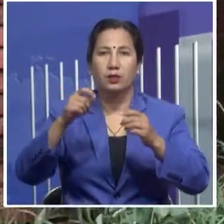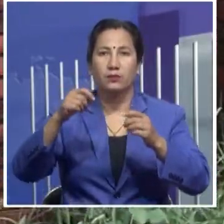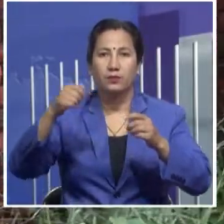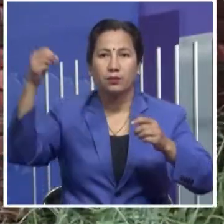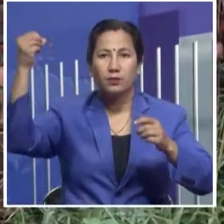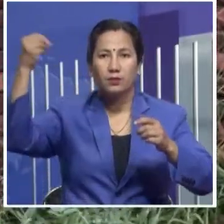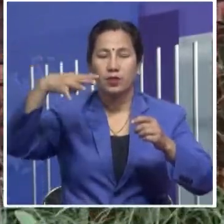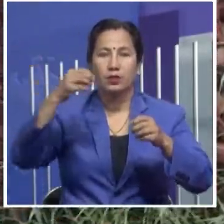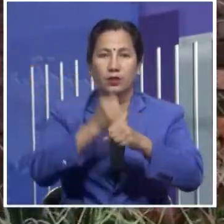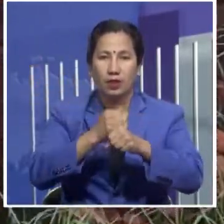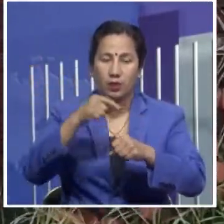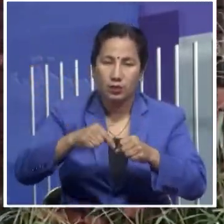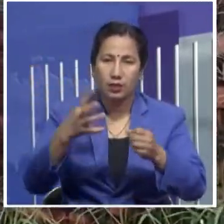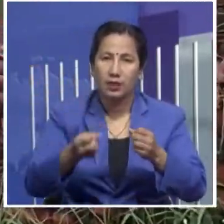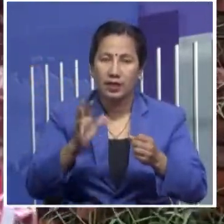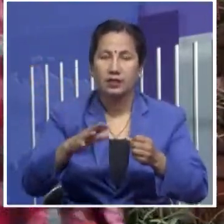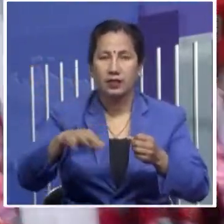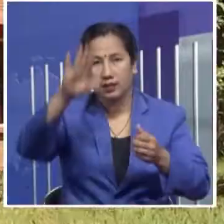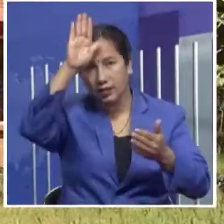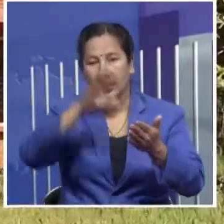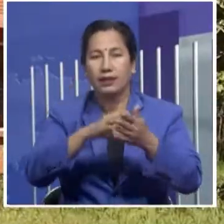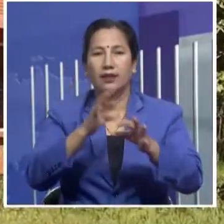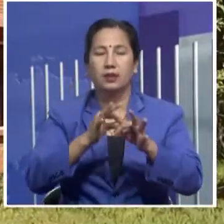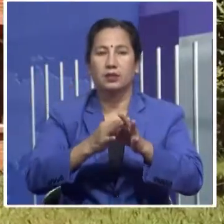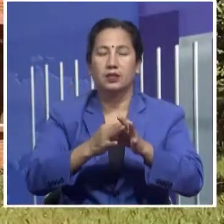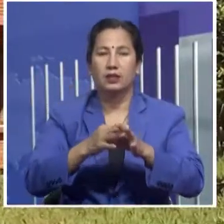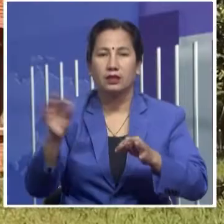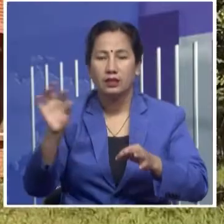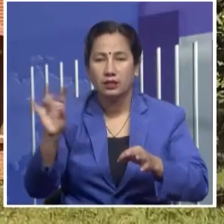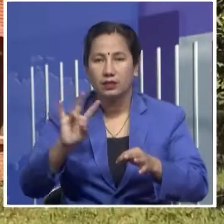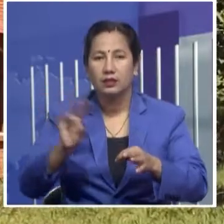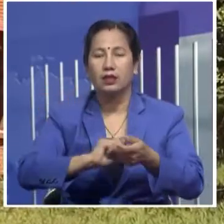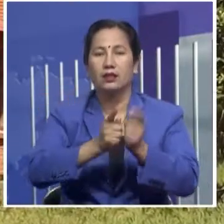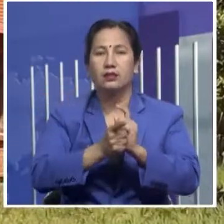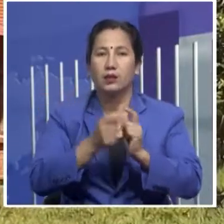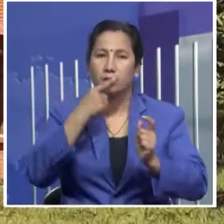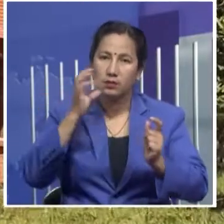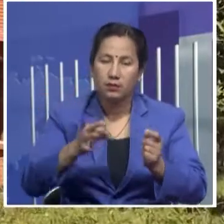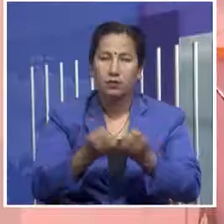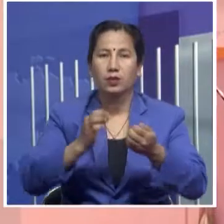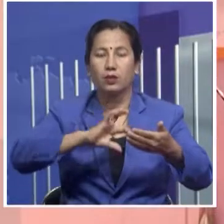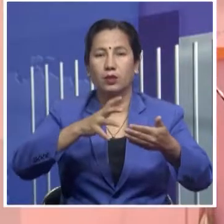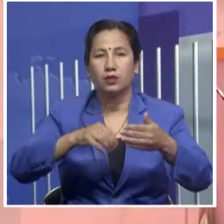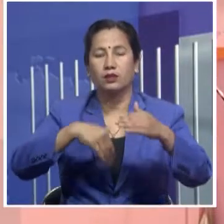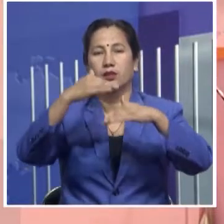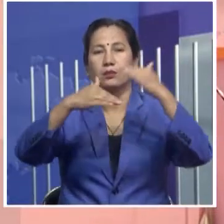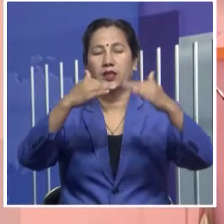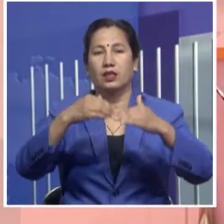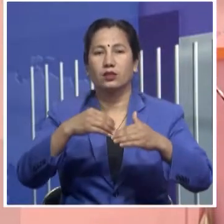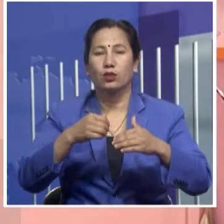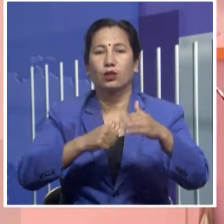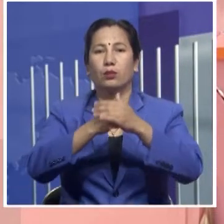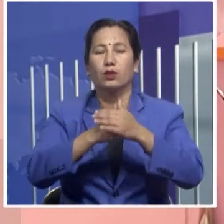अझै बाँकी रहेको छ। राजधानी व्यवस्थापनको लागि राप्ती प्राविधिक शिक्षालाई स्थानान्तरण अनिवार्य रहेको प्रदेश पूर्वाधार विकास प्राधिकरणका